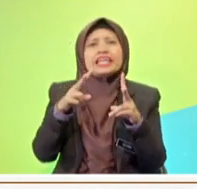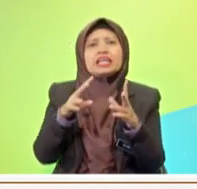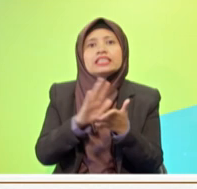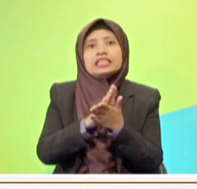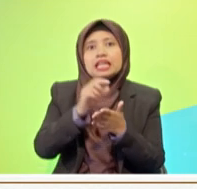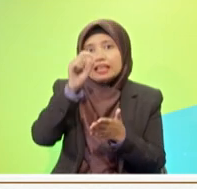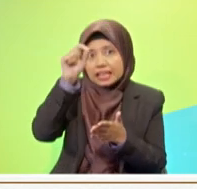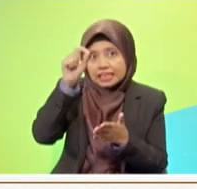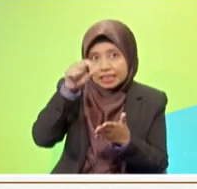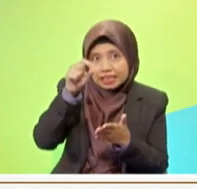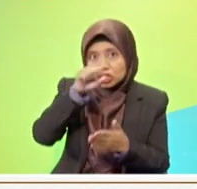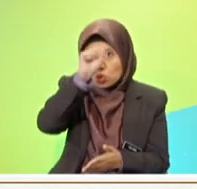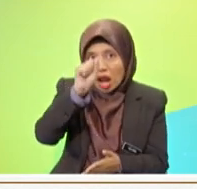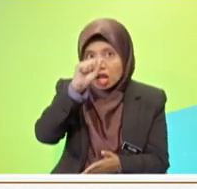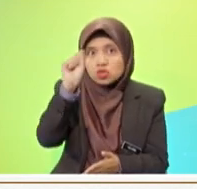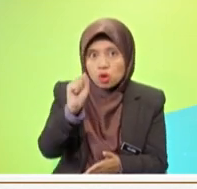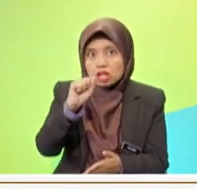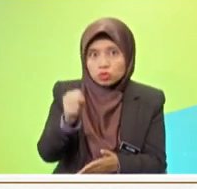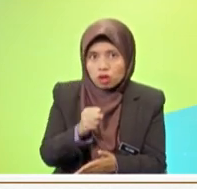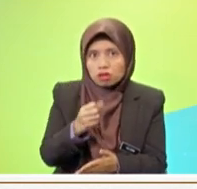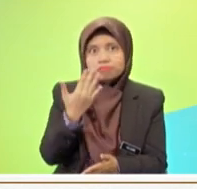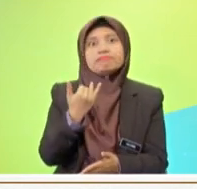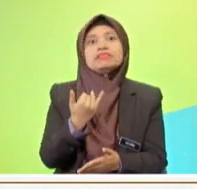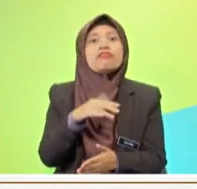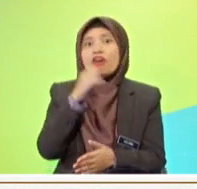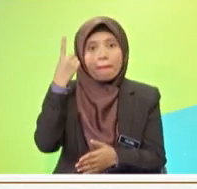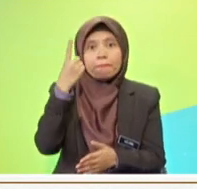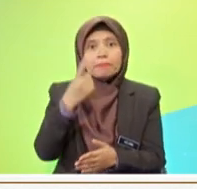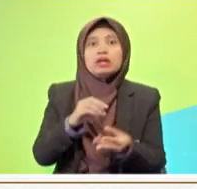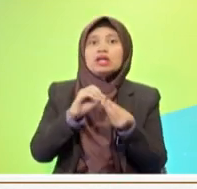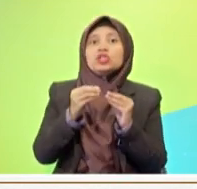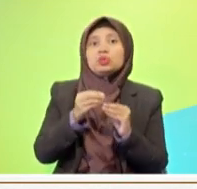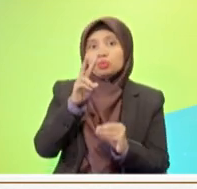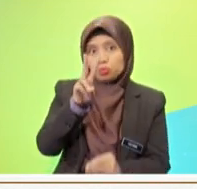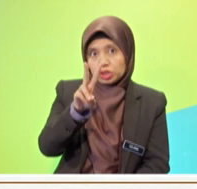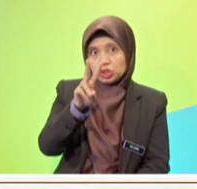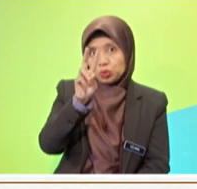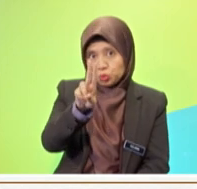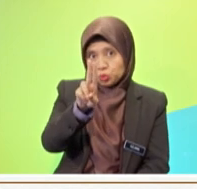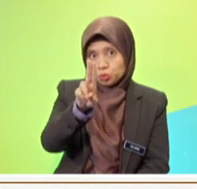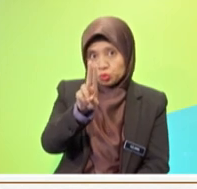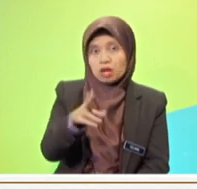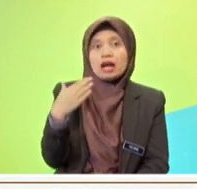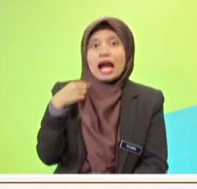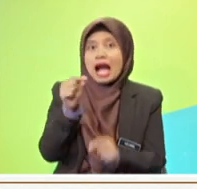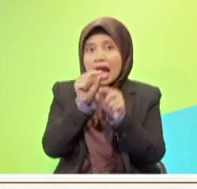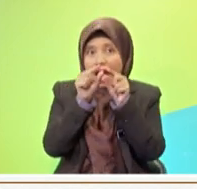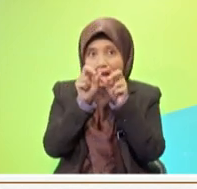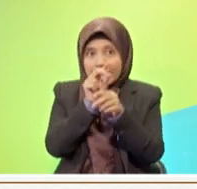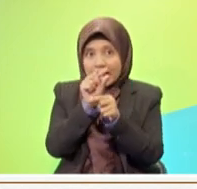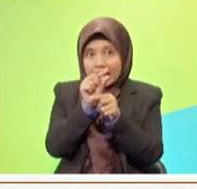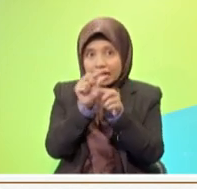soal pada teks tersebut Kemudian you membawa maksud underline murid akan menggaris